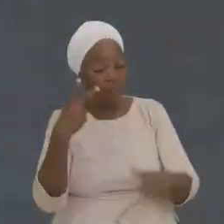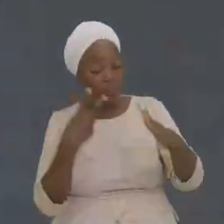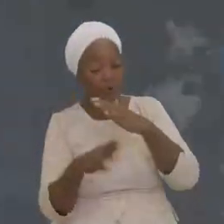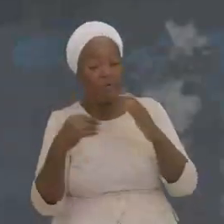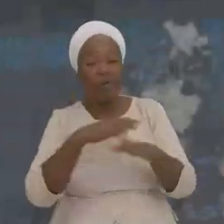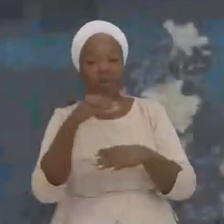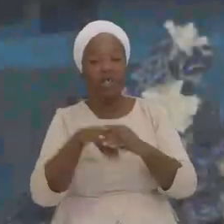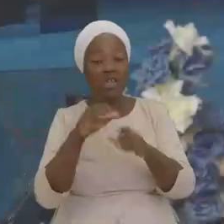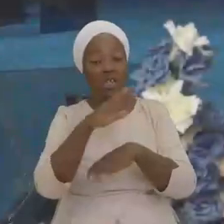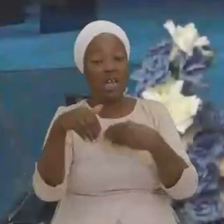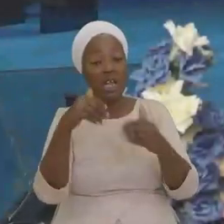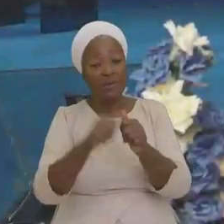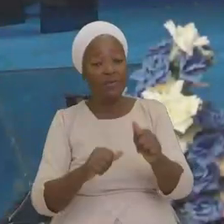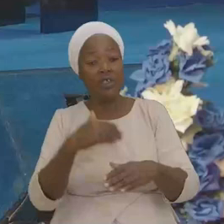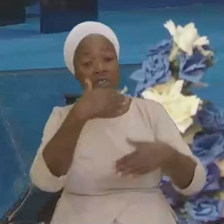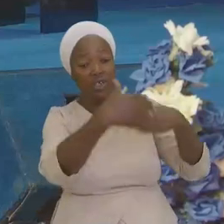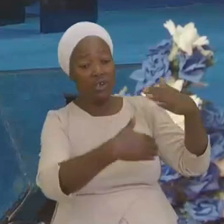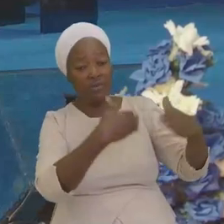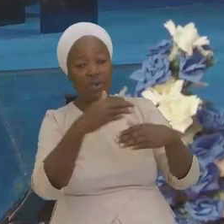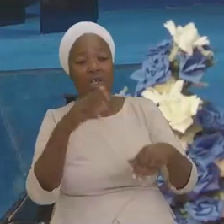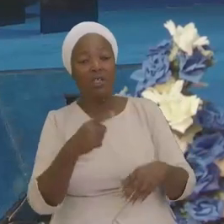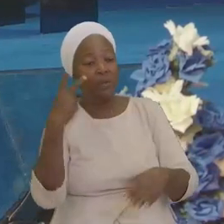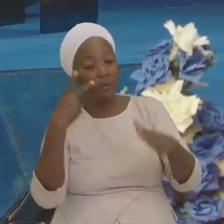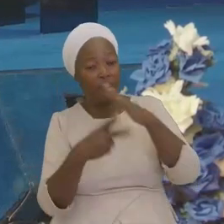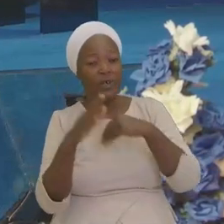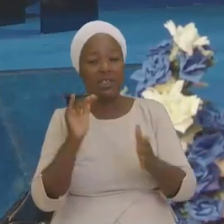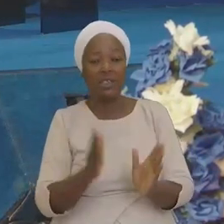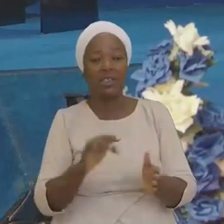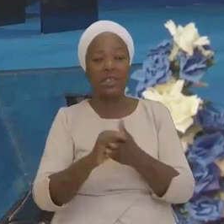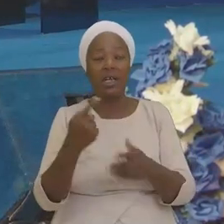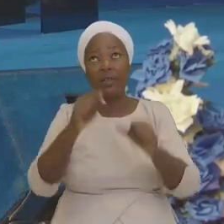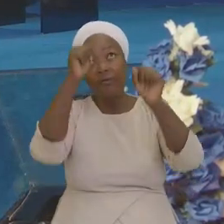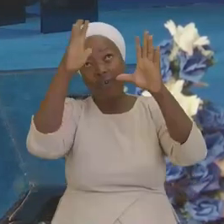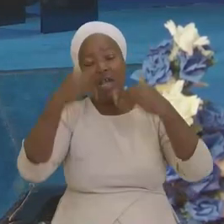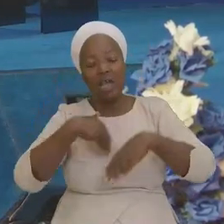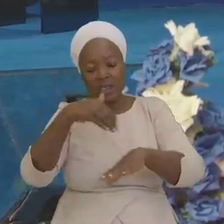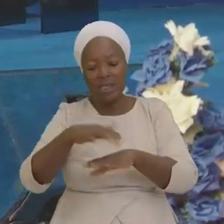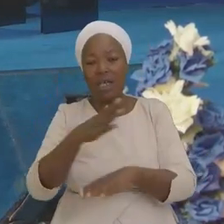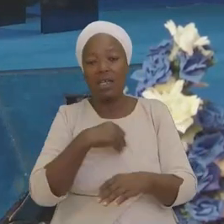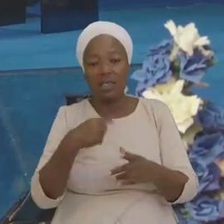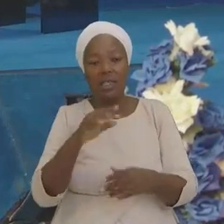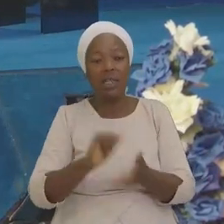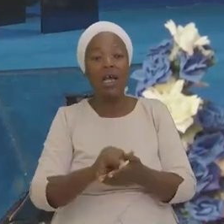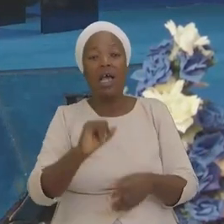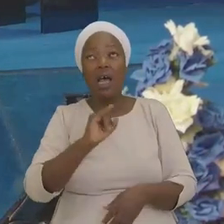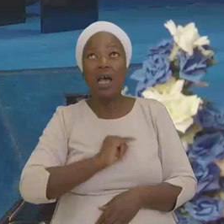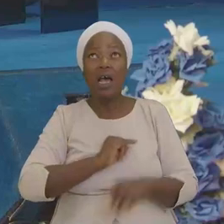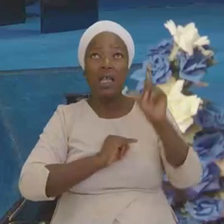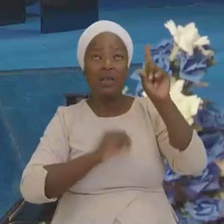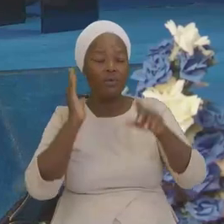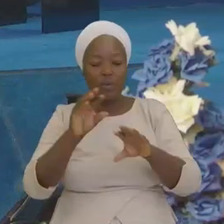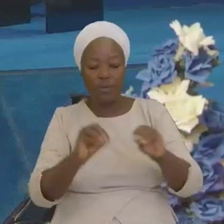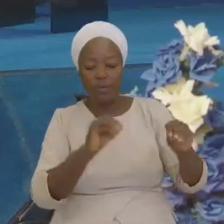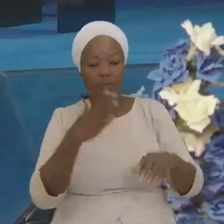entier. C'est le prophète dans chaque génération. Il est le prophète que le Père a envoyé,